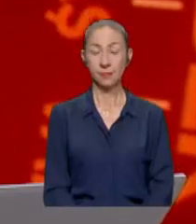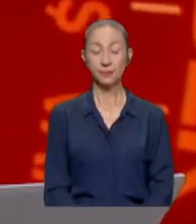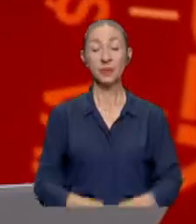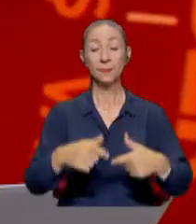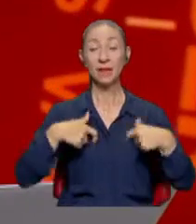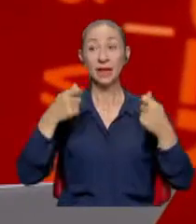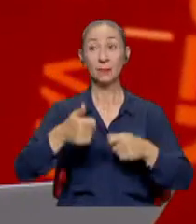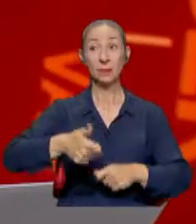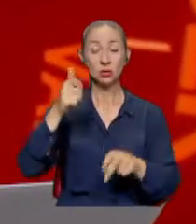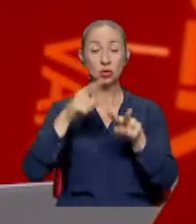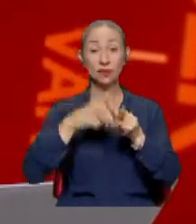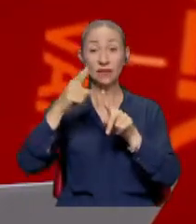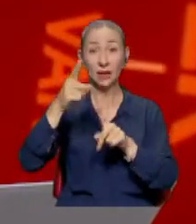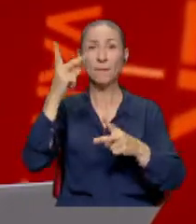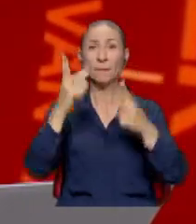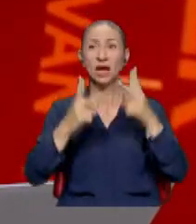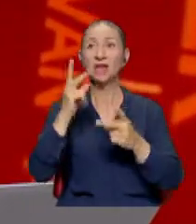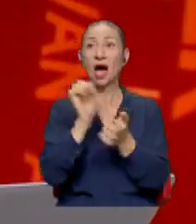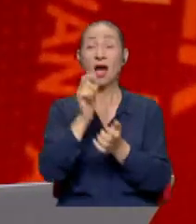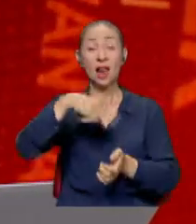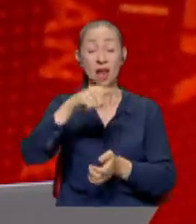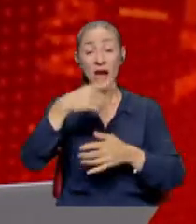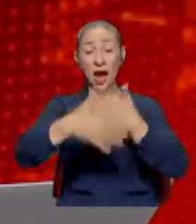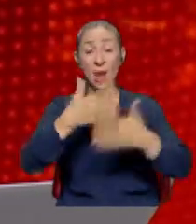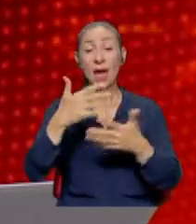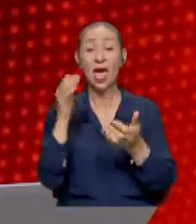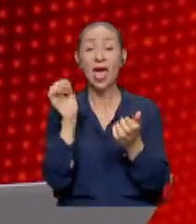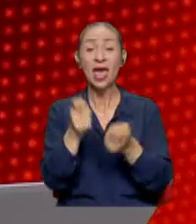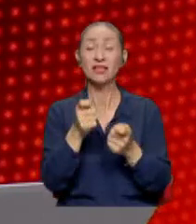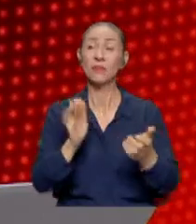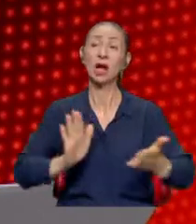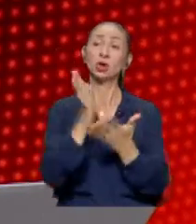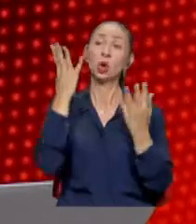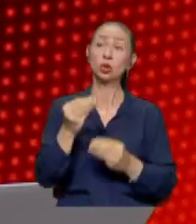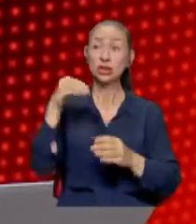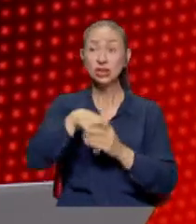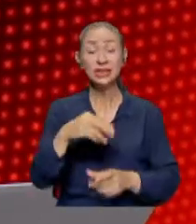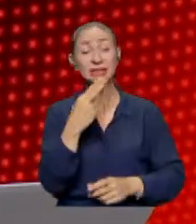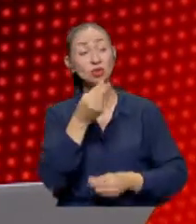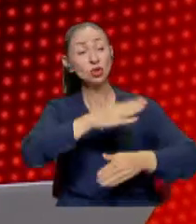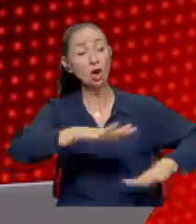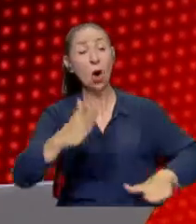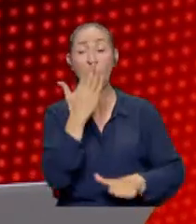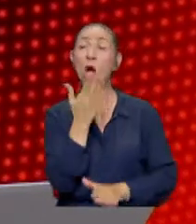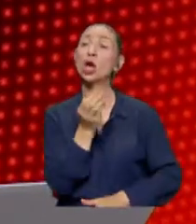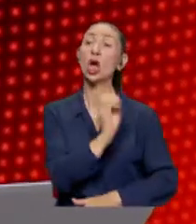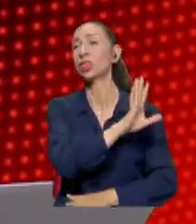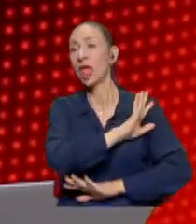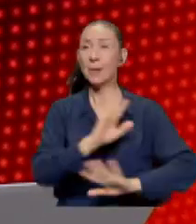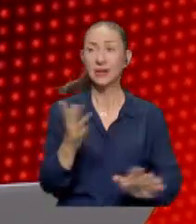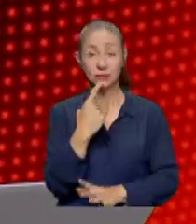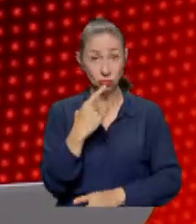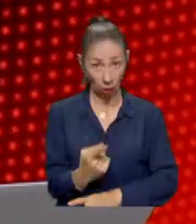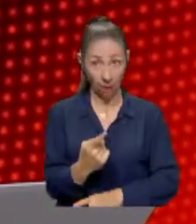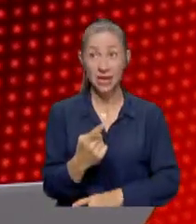Milli Eğitim Bakanı Yusuf Tekin, bazı ailelerin karma eğitime karşı oldukları için kız çocuklarını okula göndermediğini